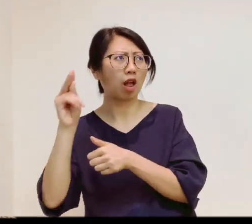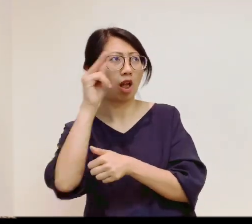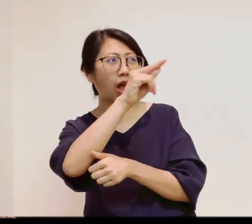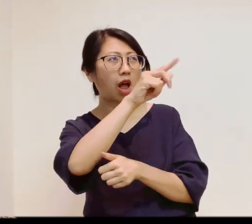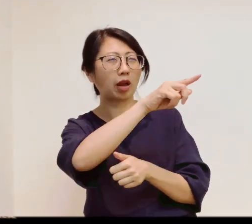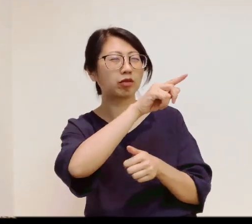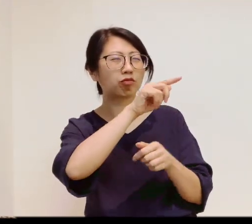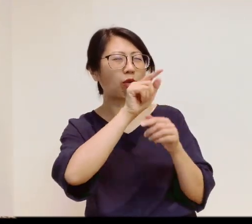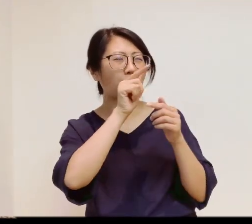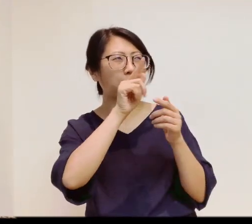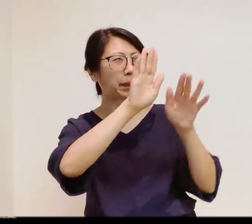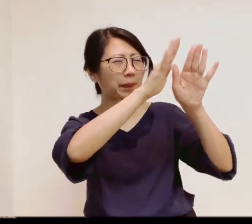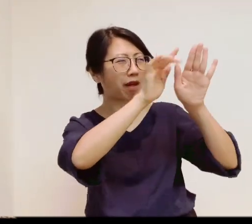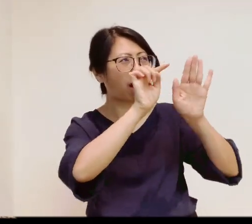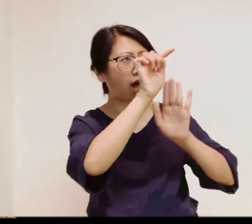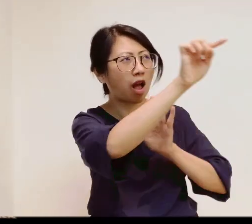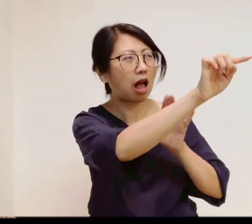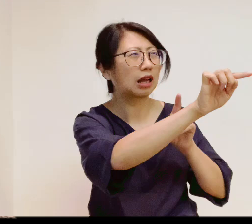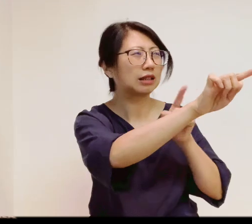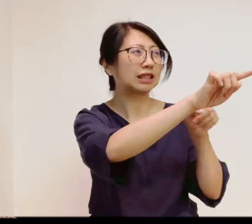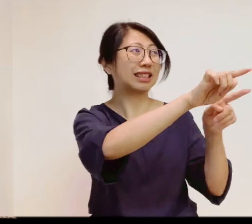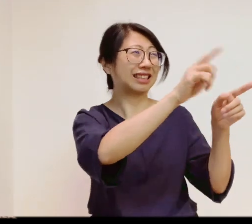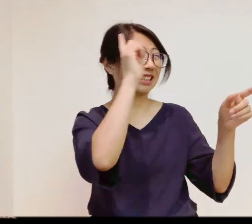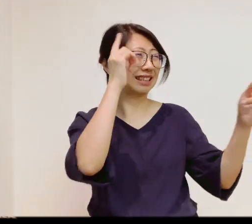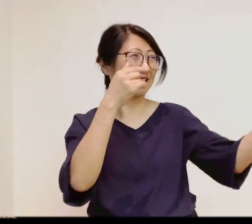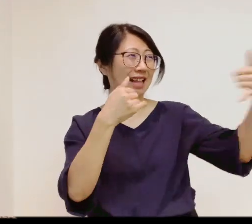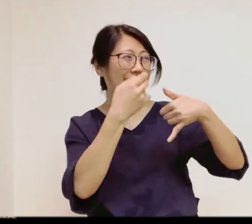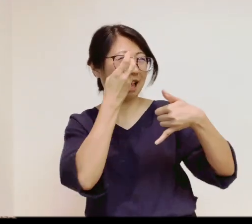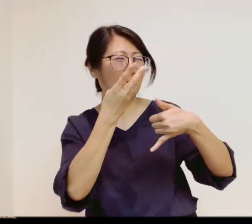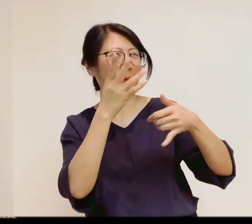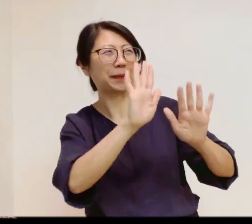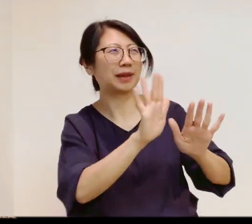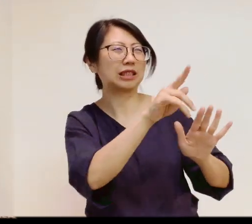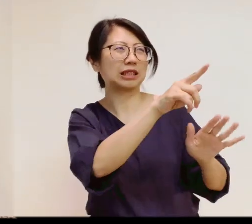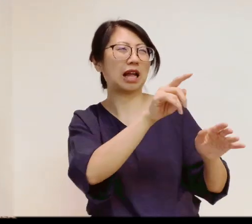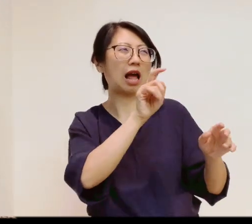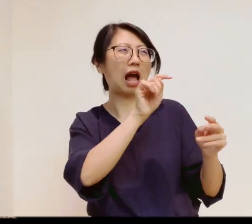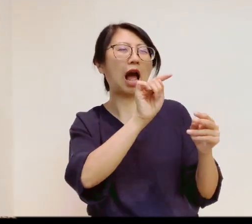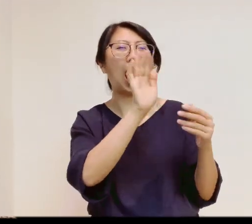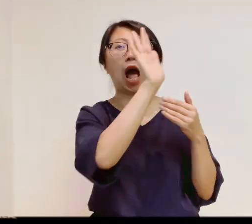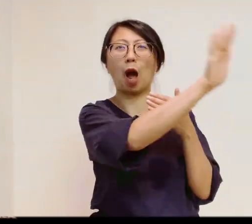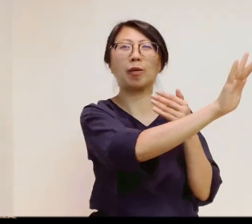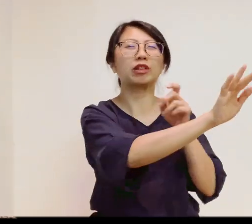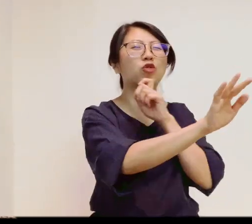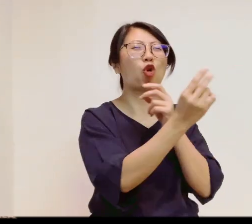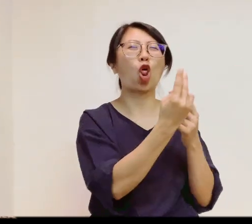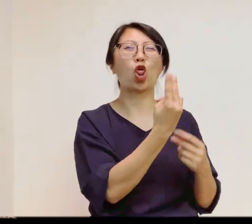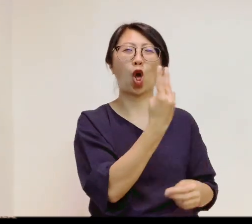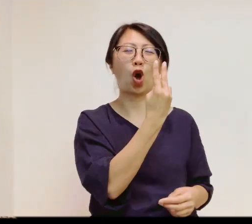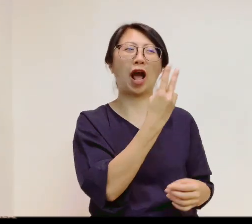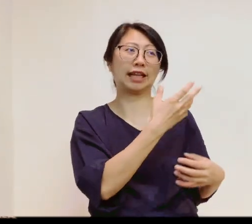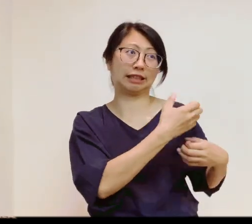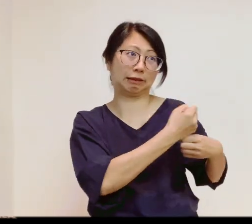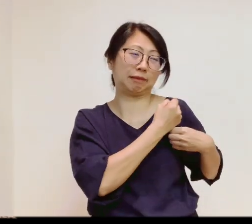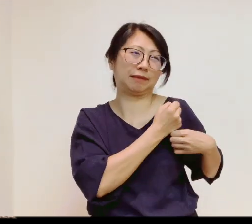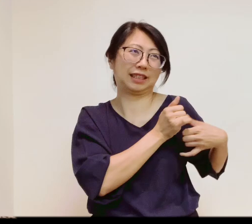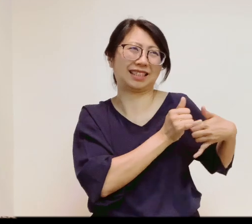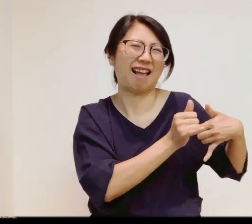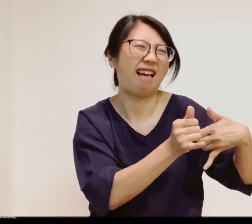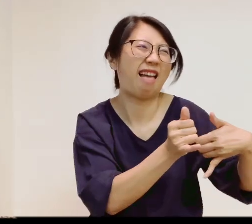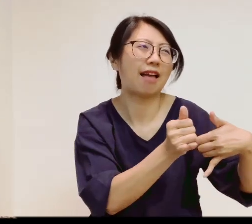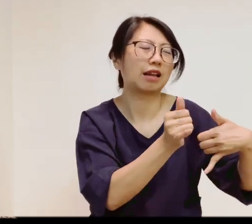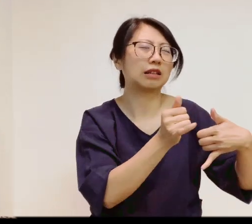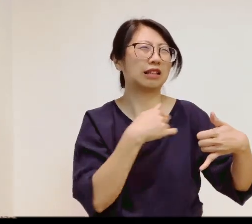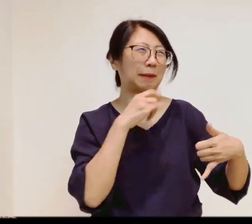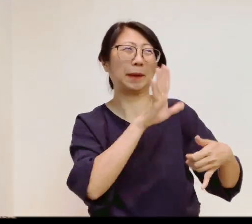時喺窗外邊見到咧。呢個朋友去探佢嗰陣時啦，後邊有兩個士兵跟住佢，佢想大聲嗌佢唔好過嚟，唔好過